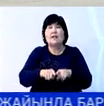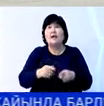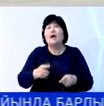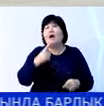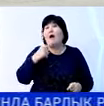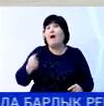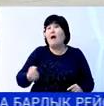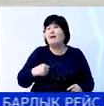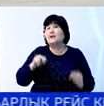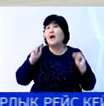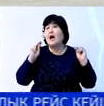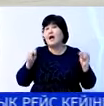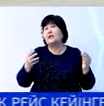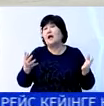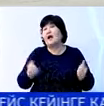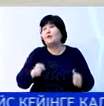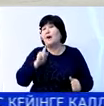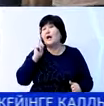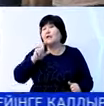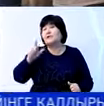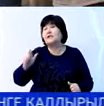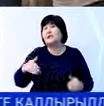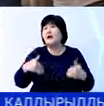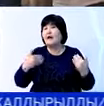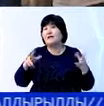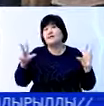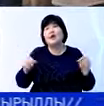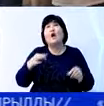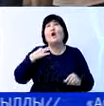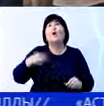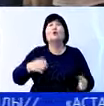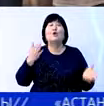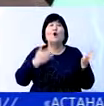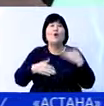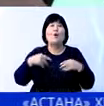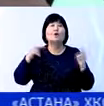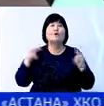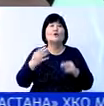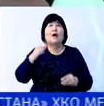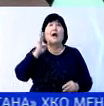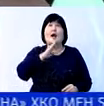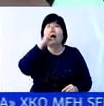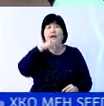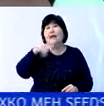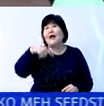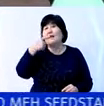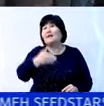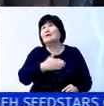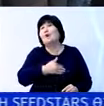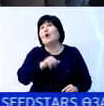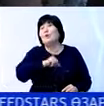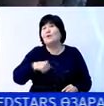Сондықтан әскери ант қабылдаған жас сарбаздарға сәттілік. Ұлдарының қуанышына куә болған ата-аналарда ізгі лебіздерін білдіріп,